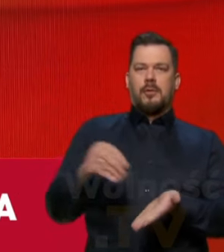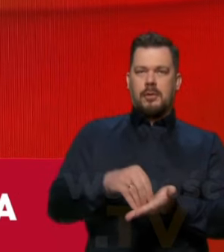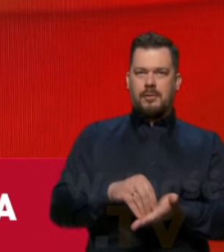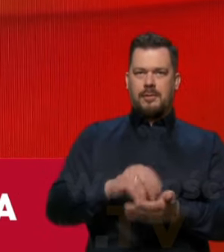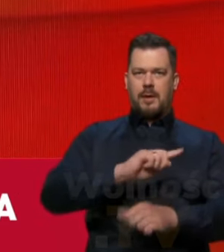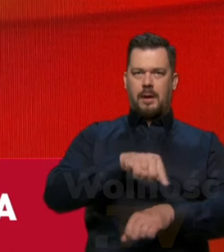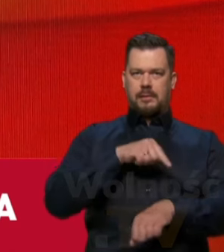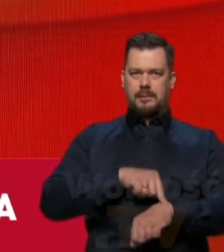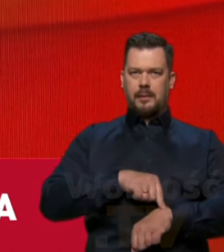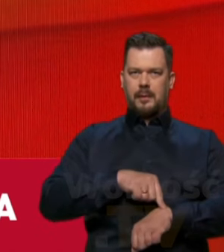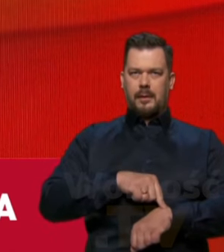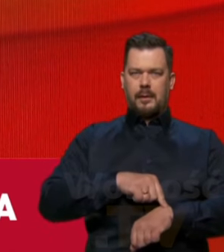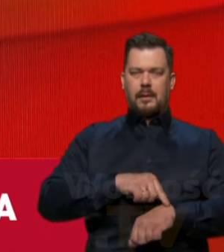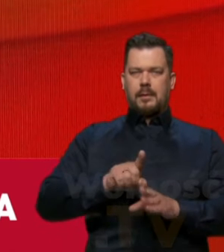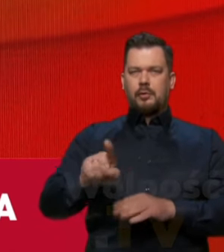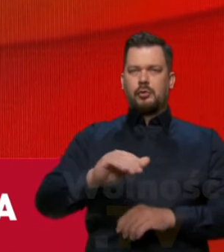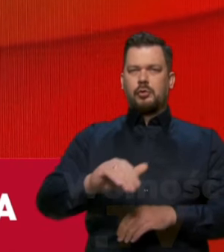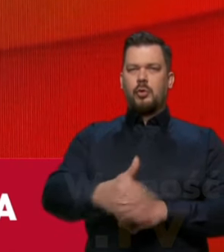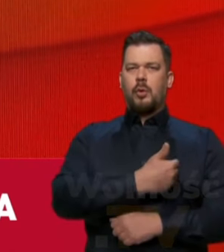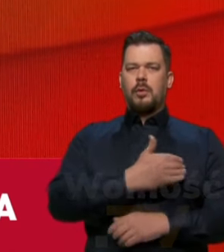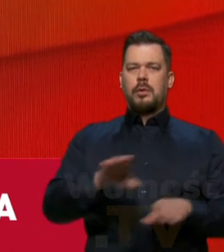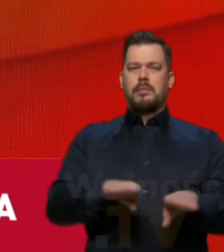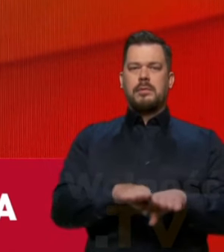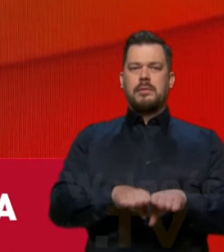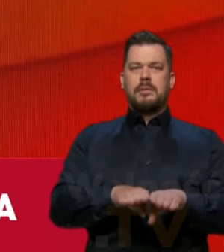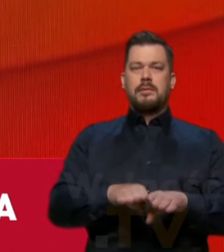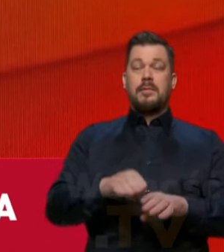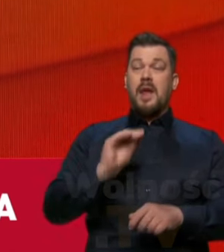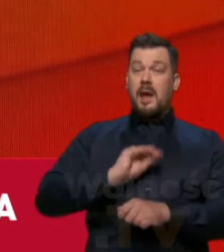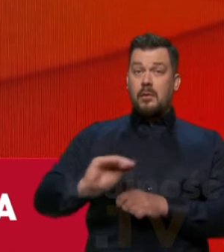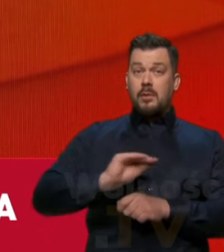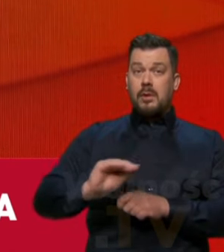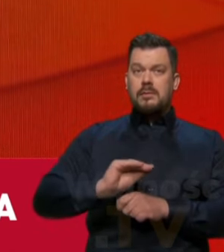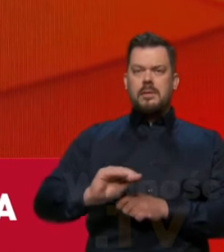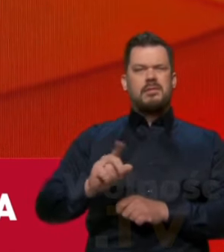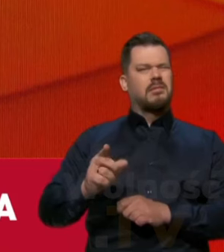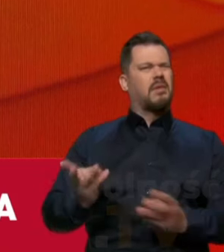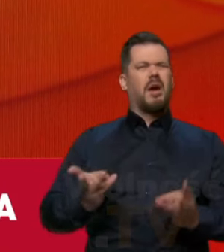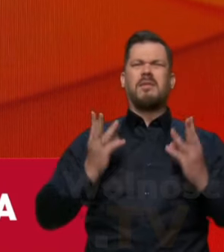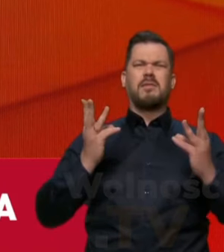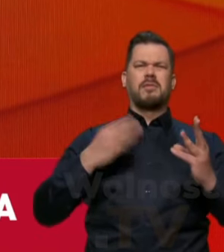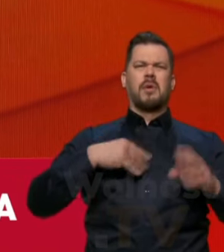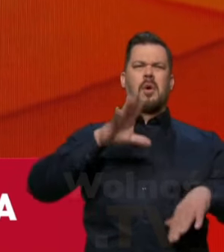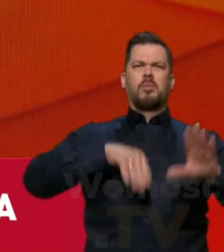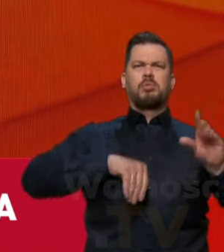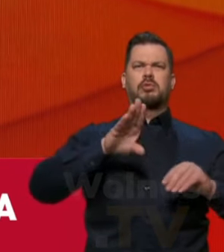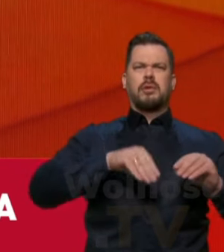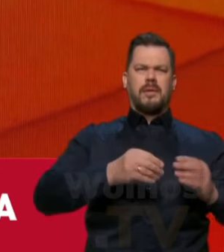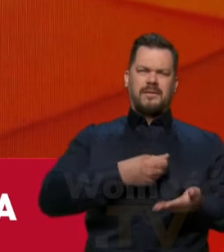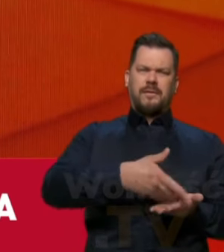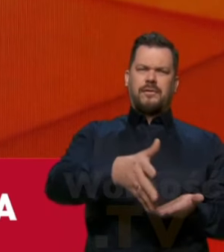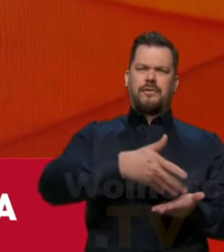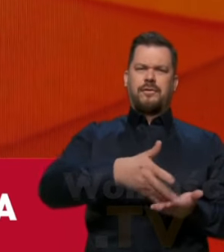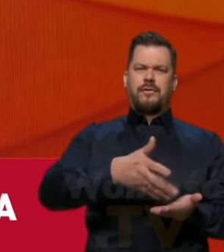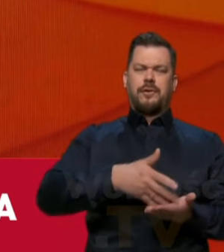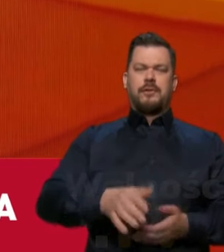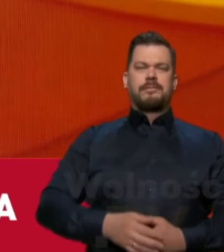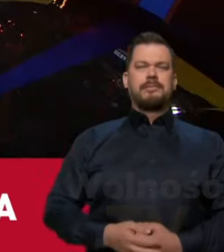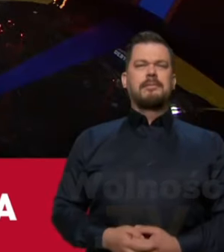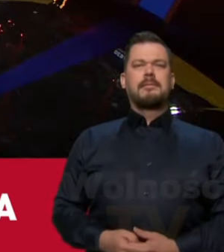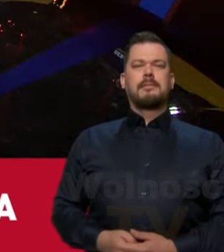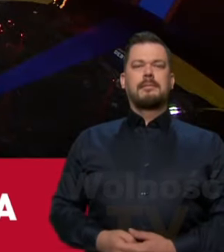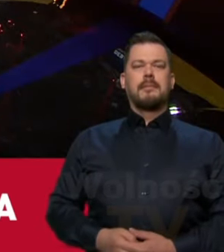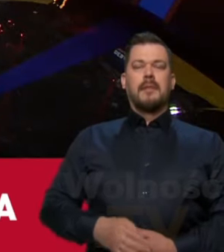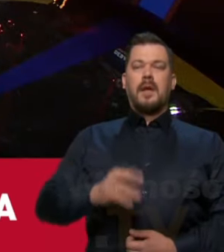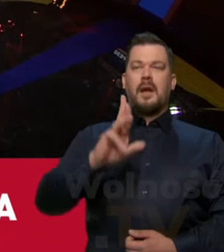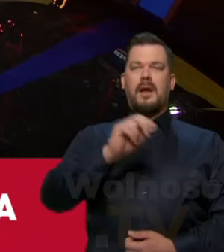szkołach podstawowych. Edukacja to największy punkt w naszym budżecie, 8 miliardów i nasze oczko w głowie.